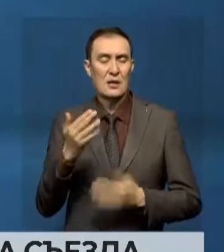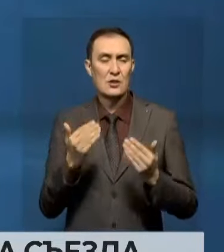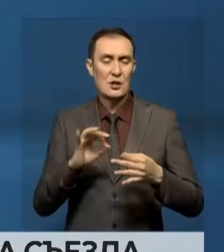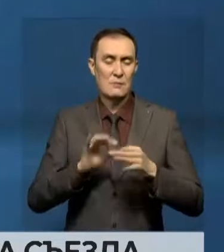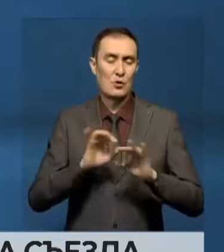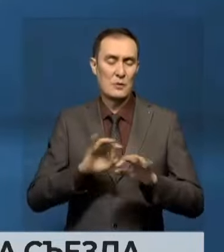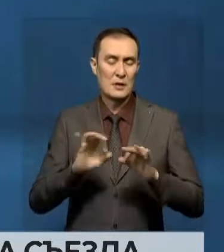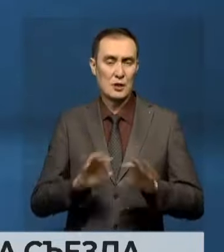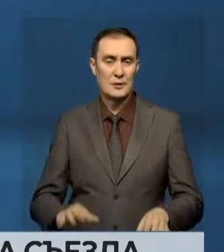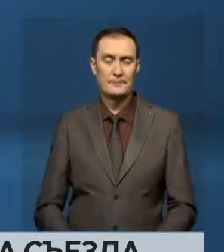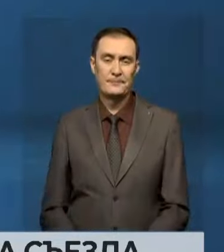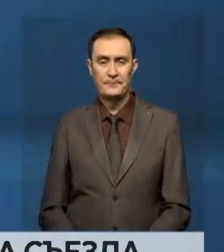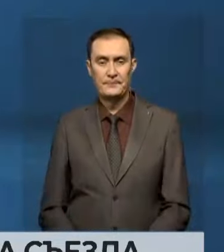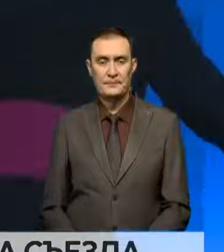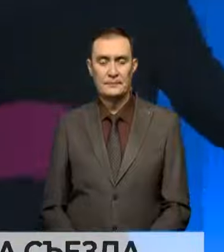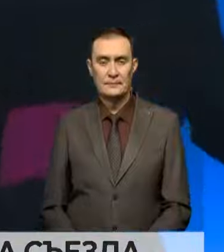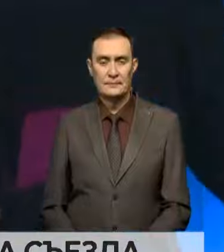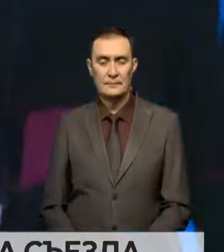Кален.